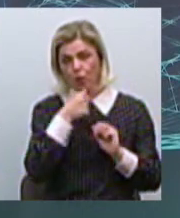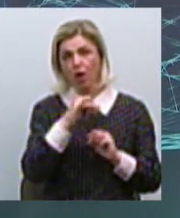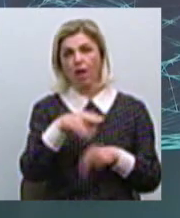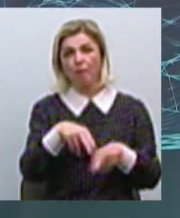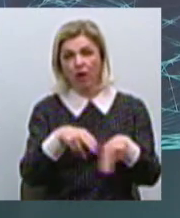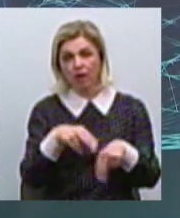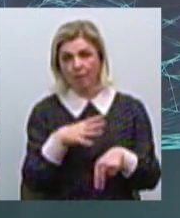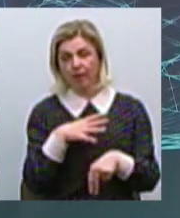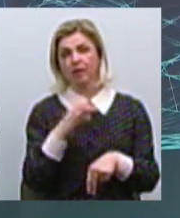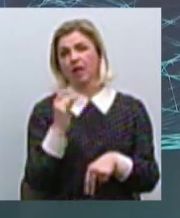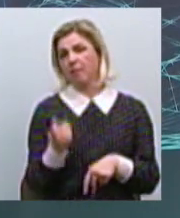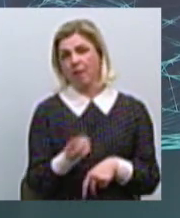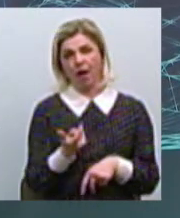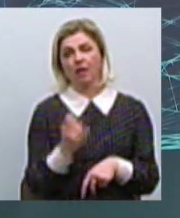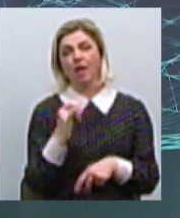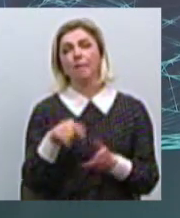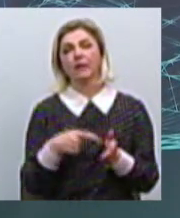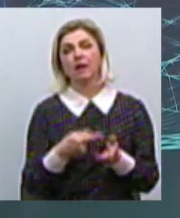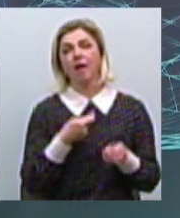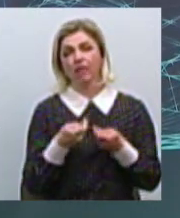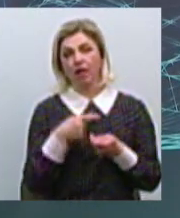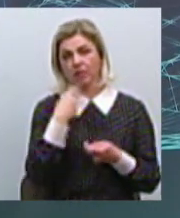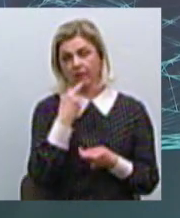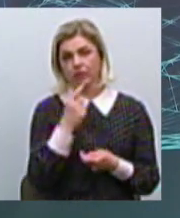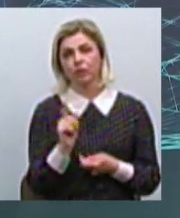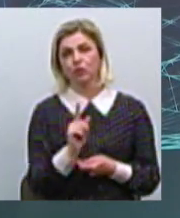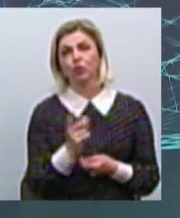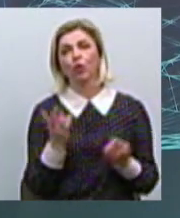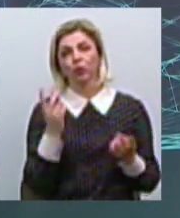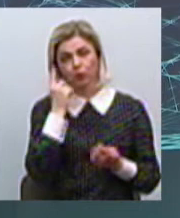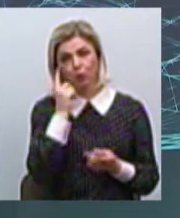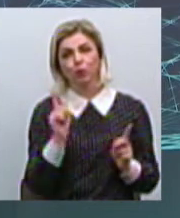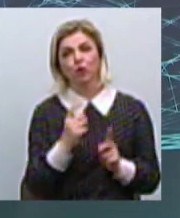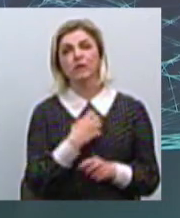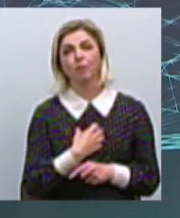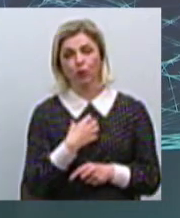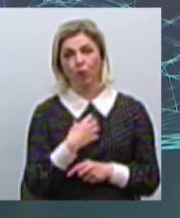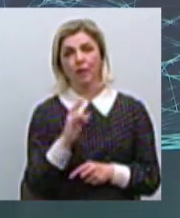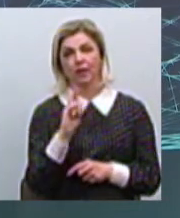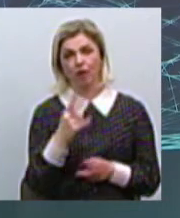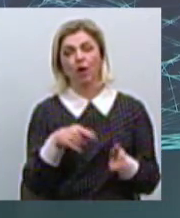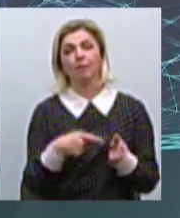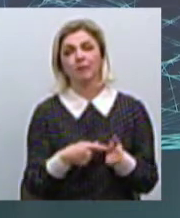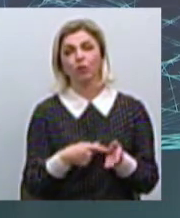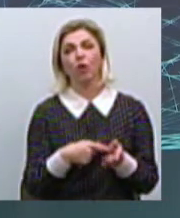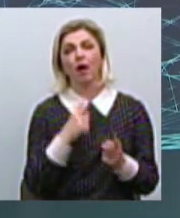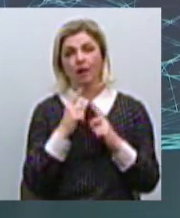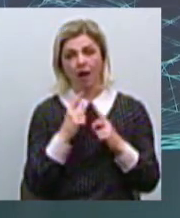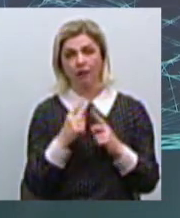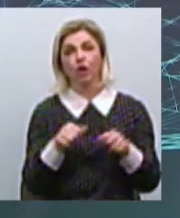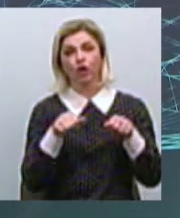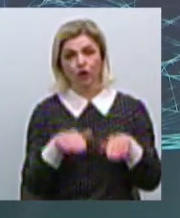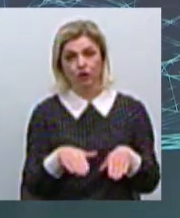тобто про це вже міська влада каже. І ми, я думаю, що виконком Миколаївської міської ради це рішення прийме,